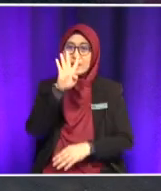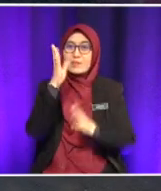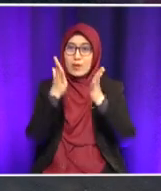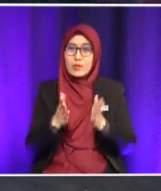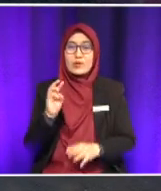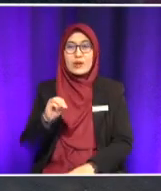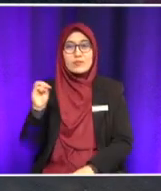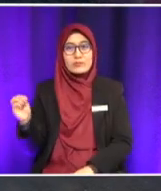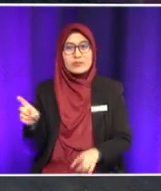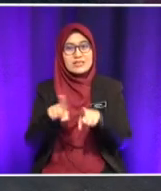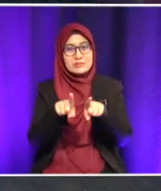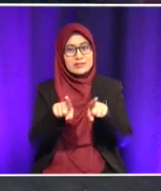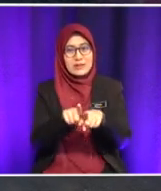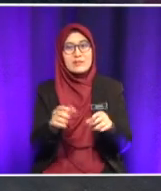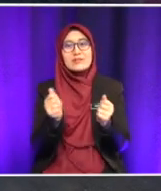saya